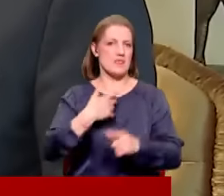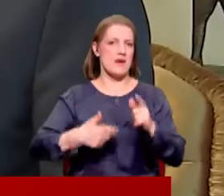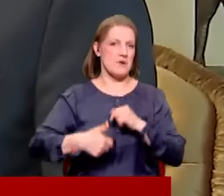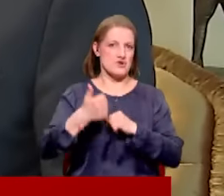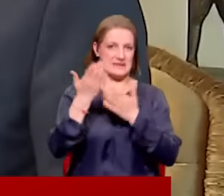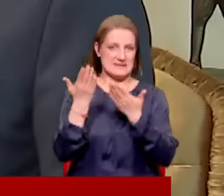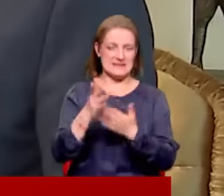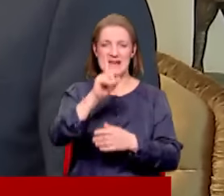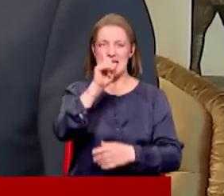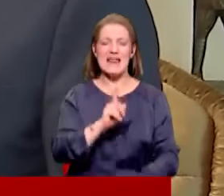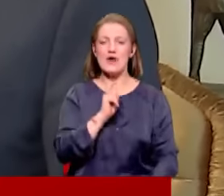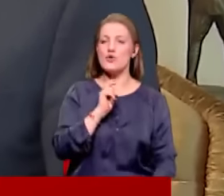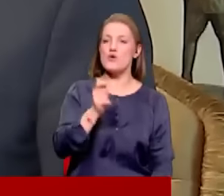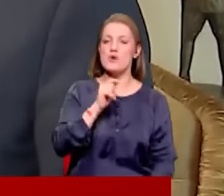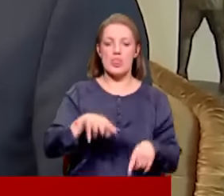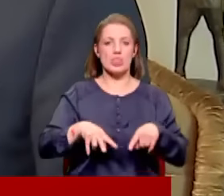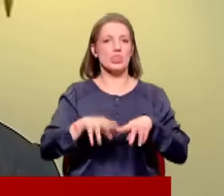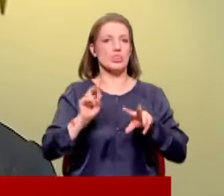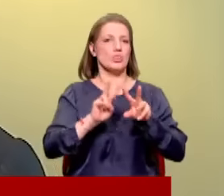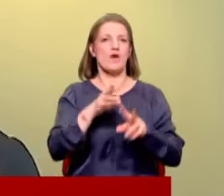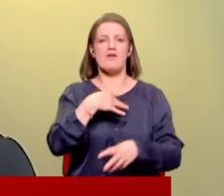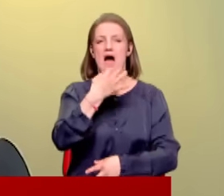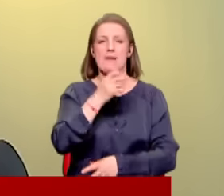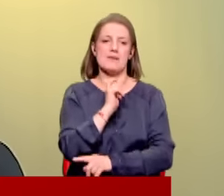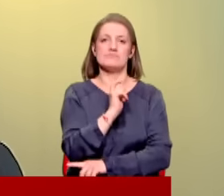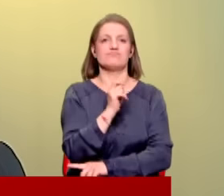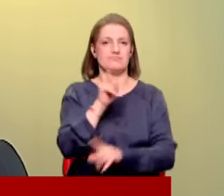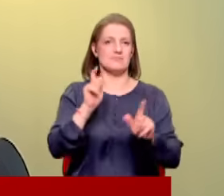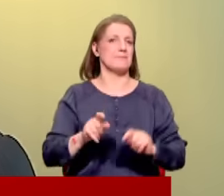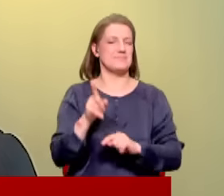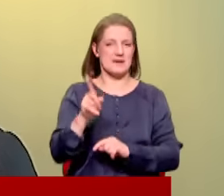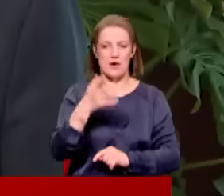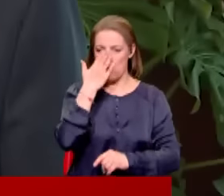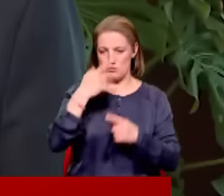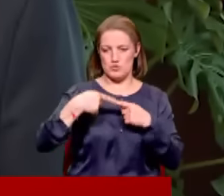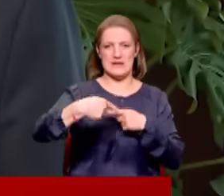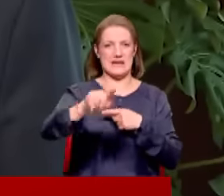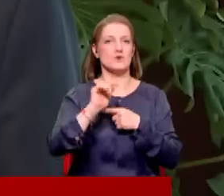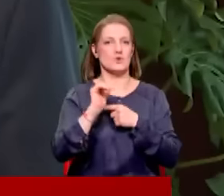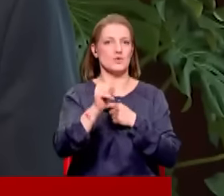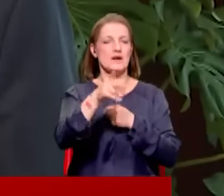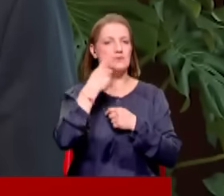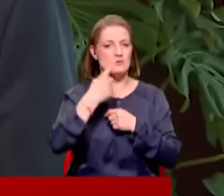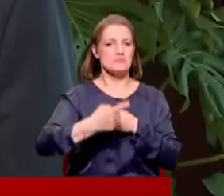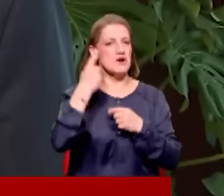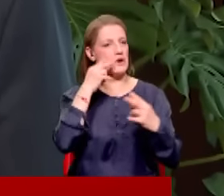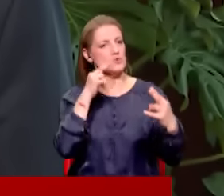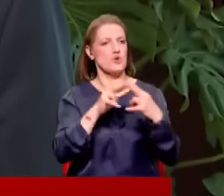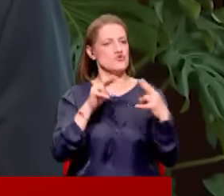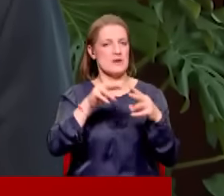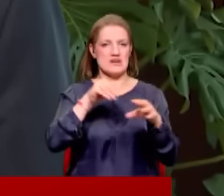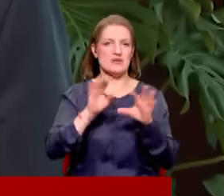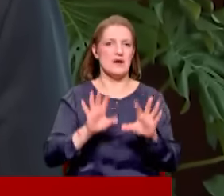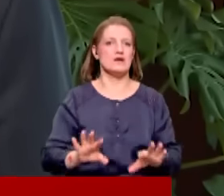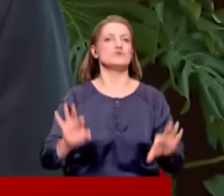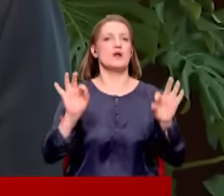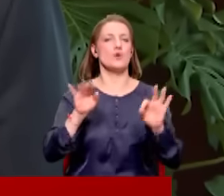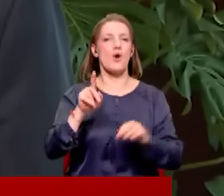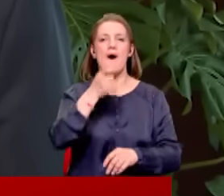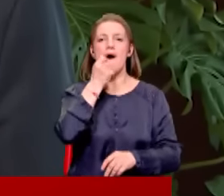Başkanlığında ilk röportajını Now Haber'e verdi Mansur Yavaş. Önümüzdeki günlerde Cumhurbaşkanı'yla da görüşmeye hazırlanıyor.